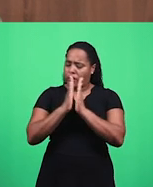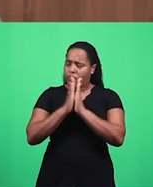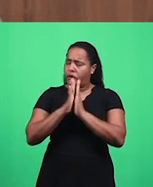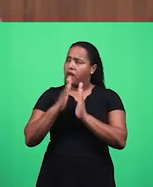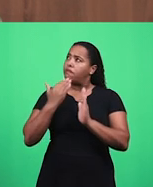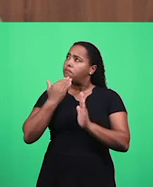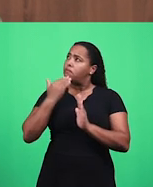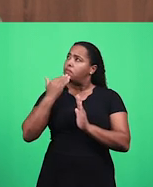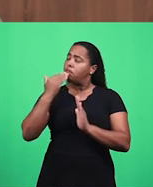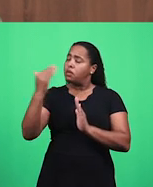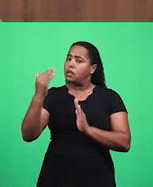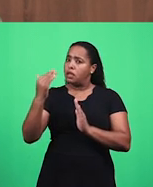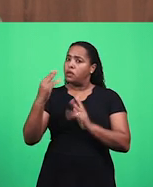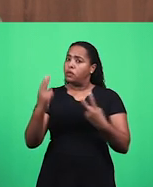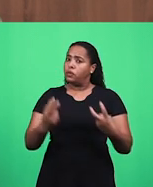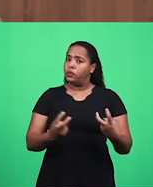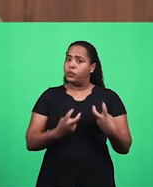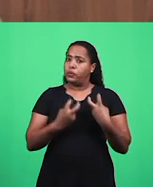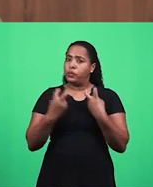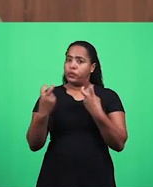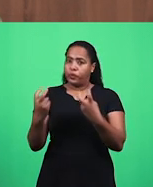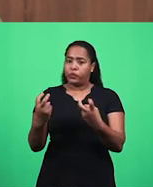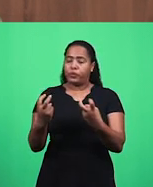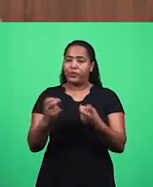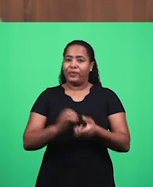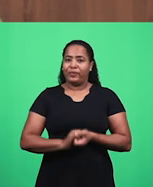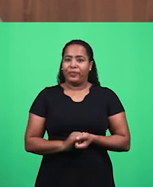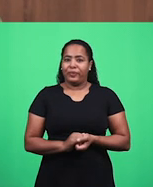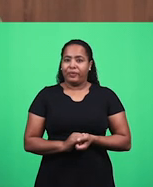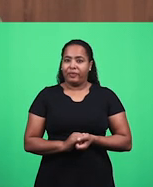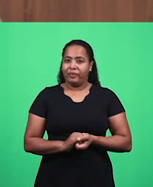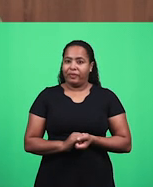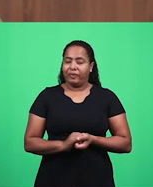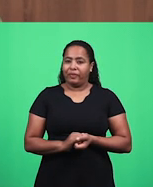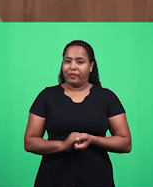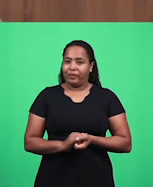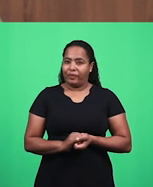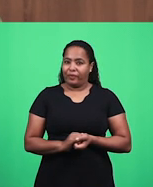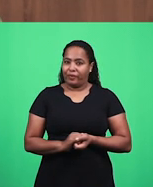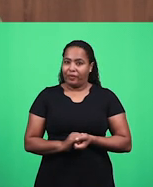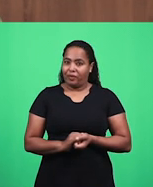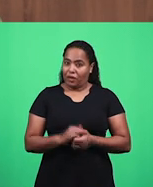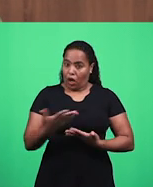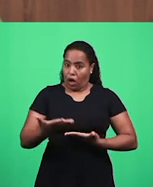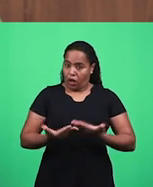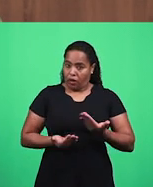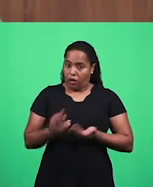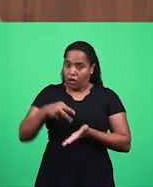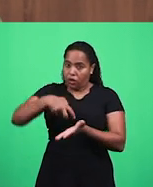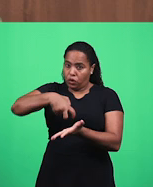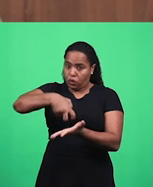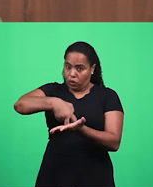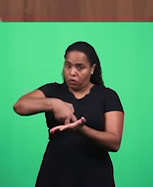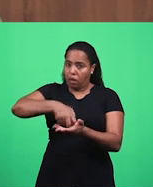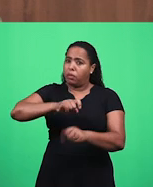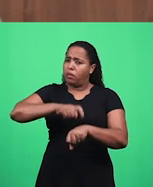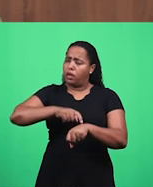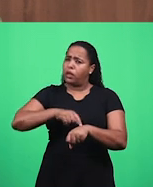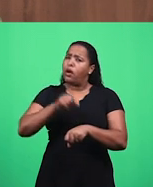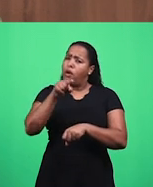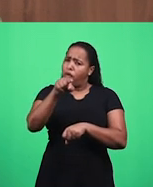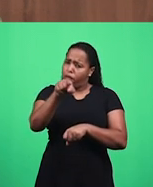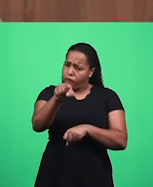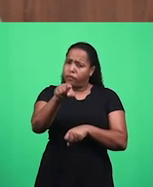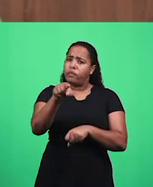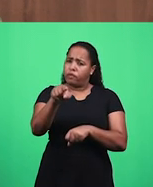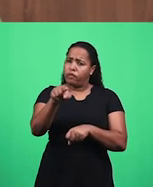молитвы, призывания, воззвания к Богу, о действии силы крови Иисуса Христа. Нам церковь